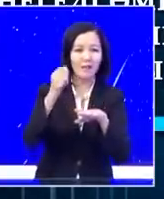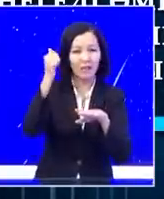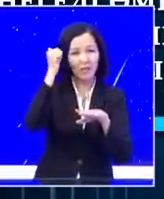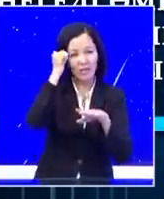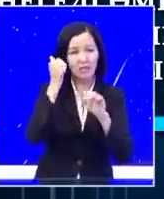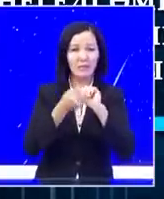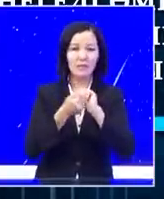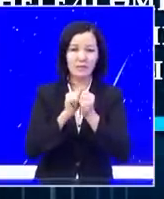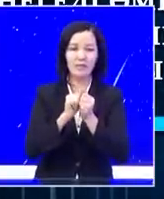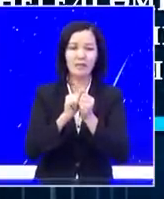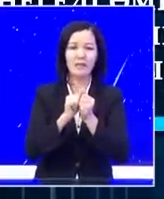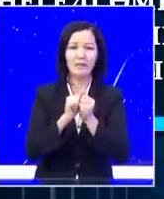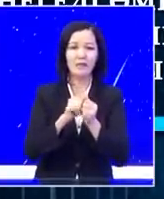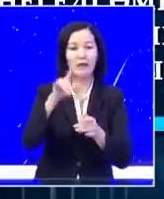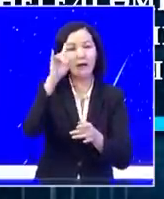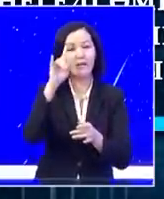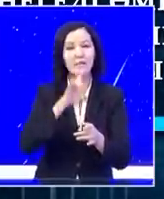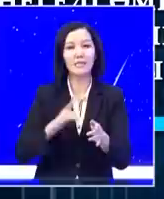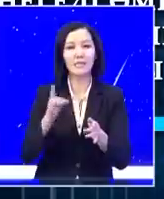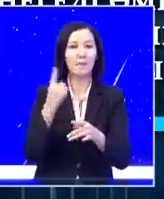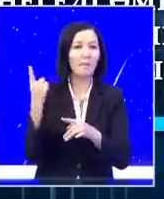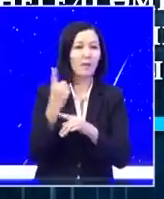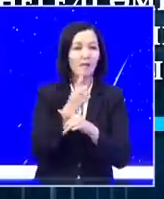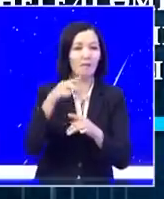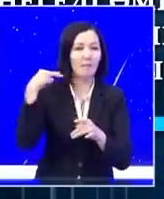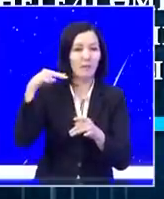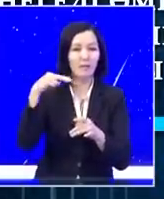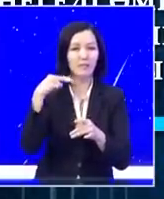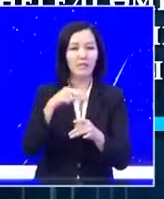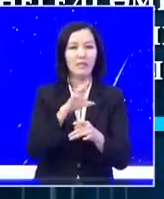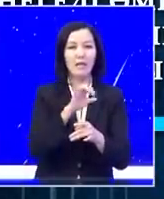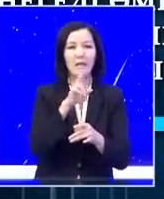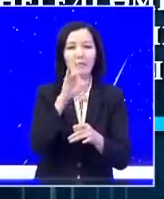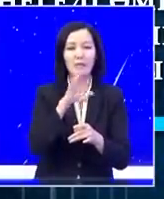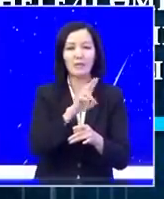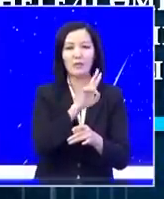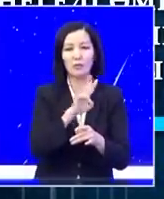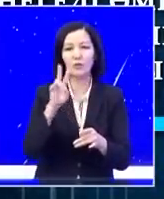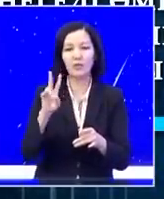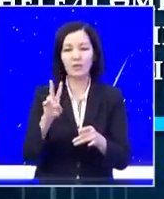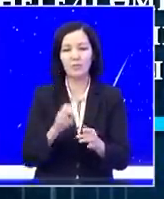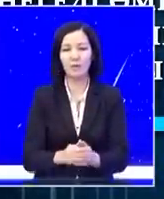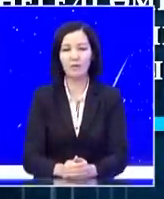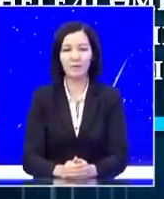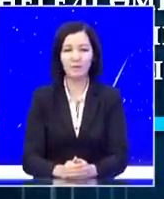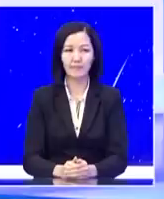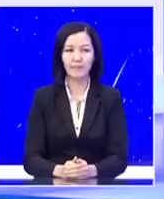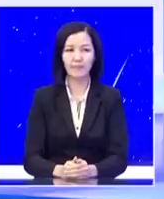сақталады деп сенемін. Қазақстан Республикасының тұңғыш президенті елбасы Нұрсұлтан Назарбаев.